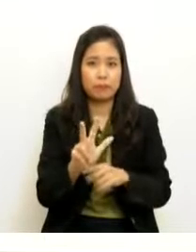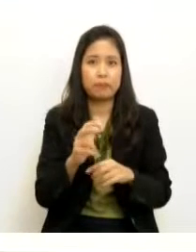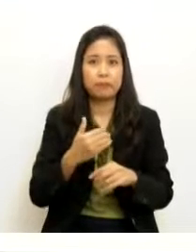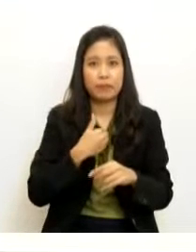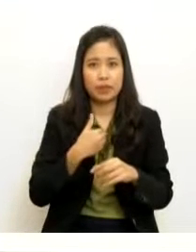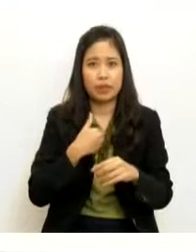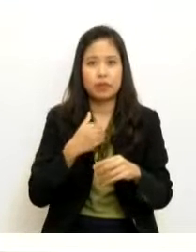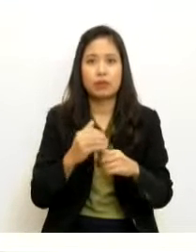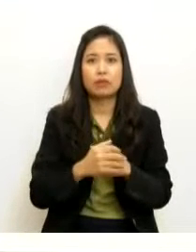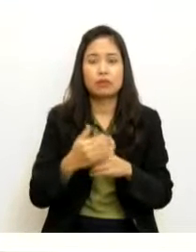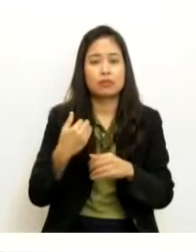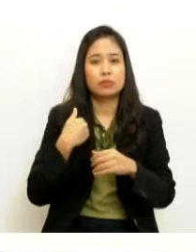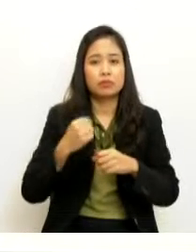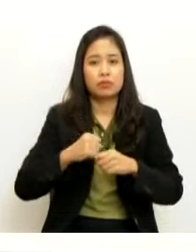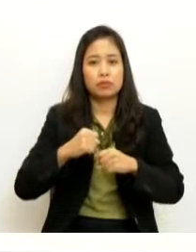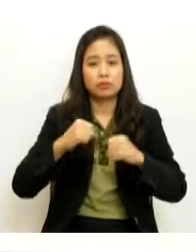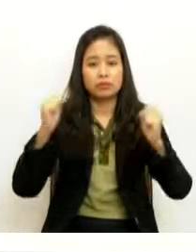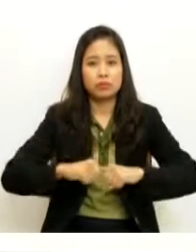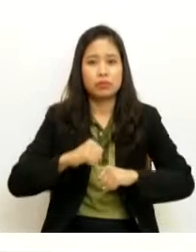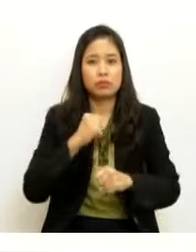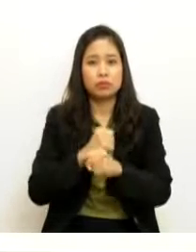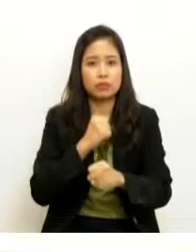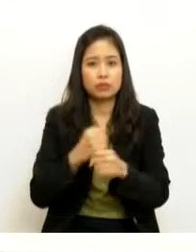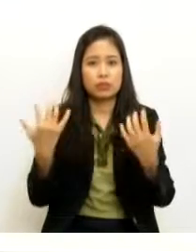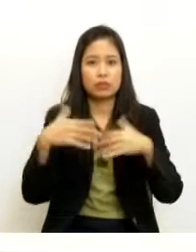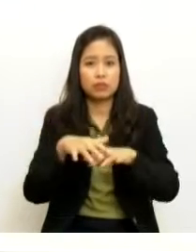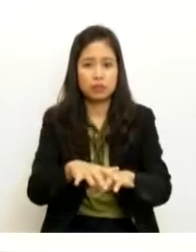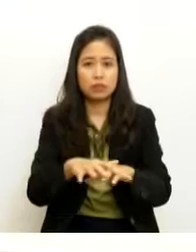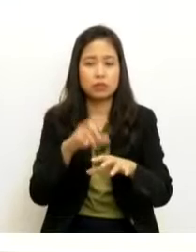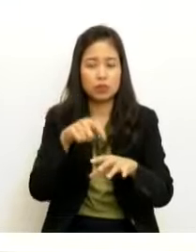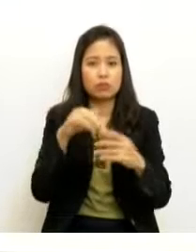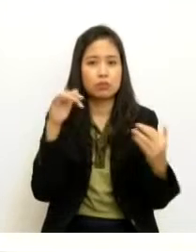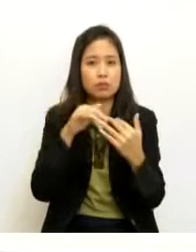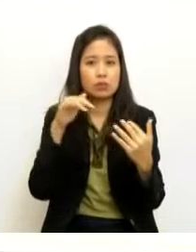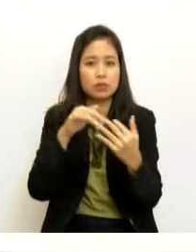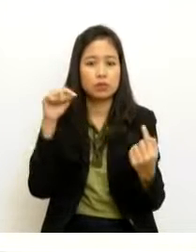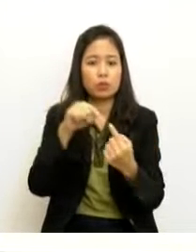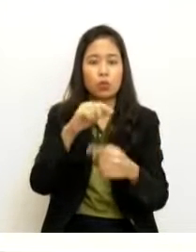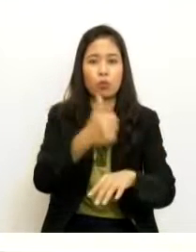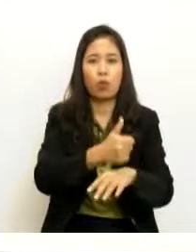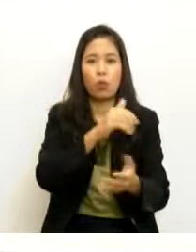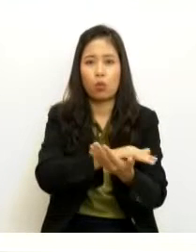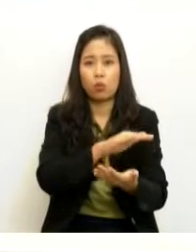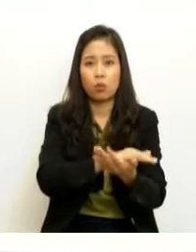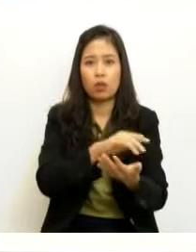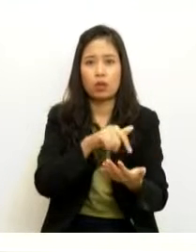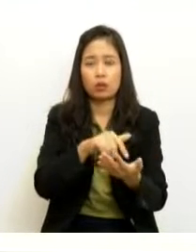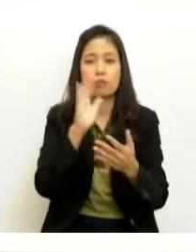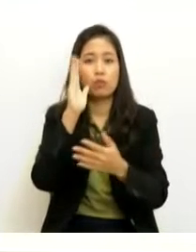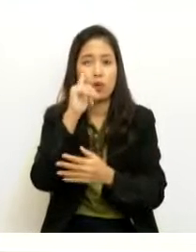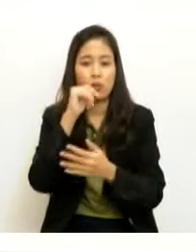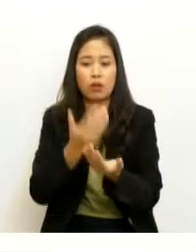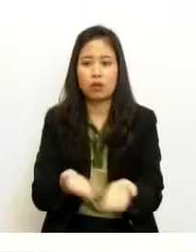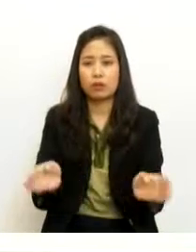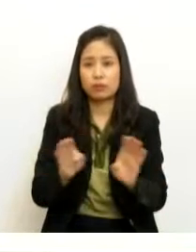องมีการทำงานร่วมกันหลายฝ่ายก็ขอสื่อสารไปยังท่านผู้บริหารสถานศึกษาท่านผู้ปกครองและก็ท่านผู้อำ